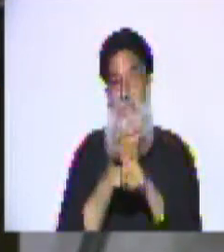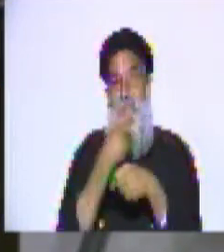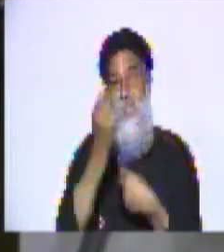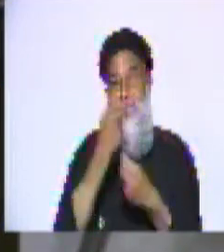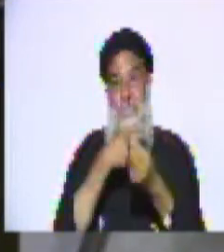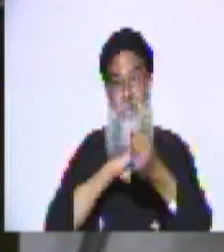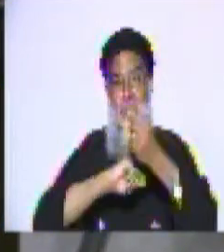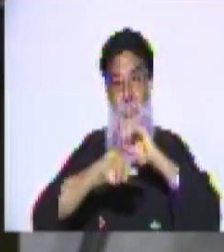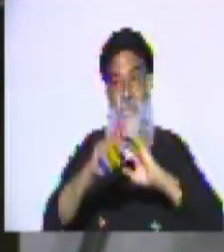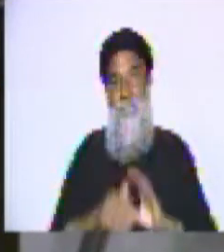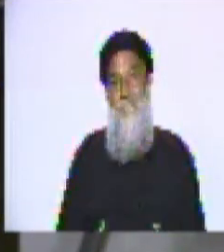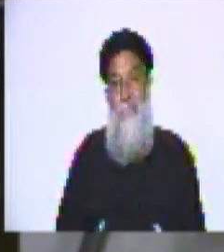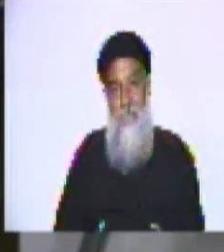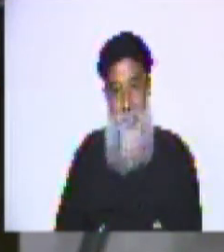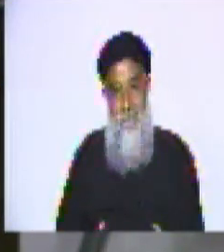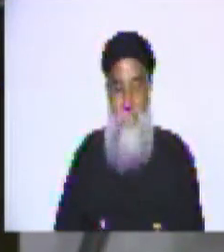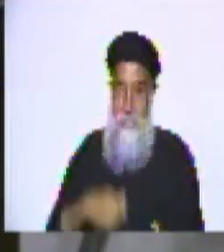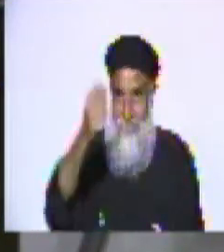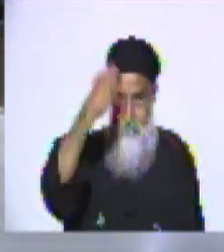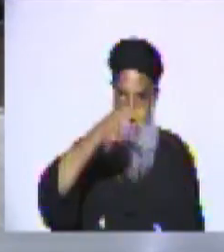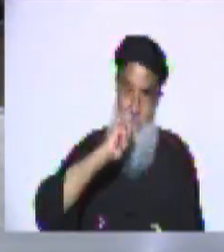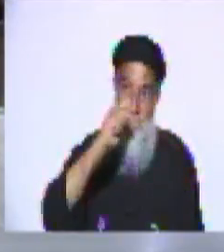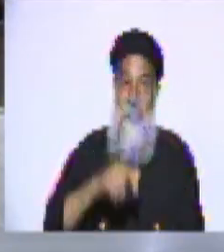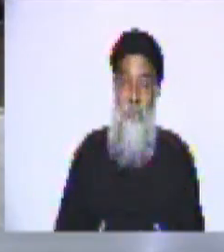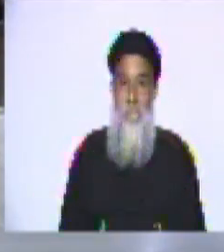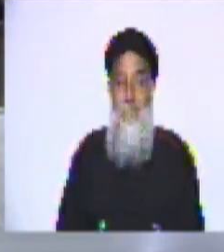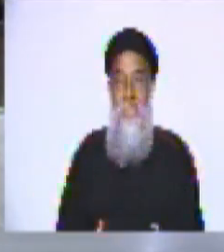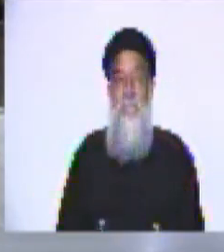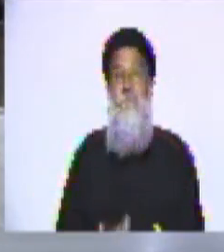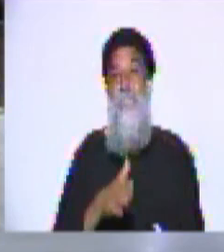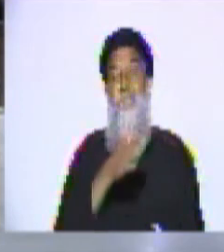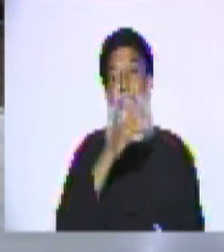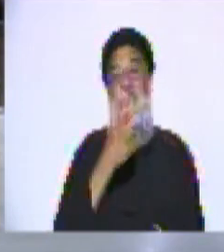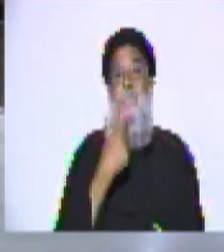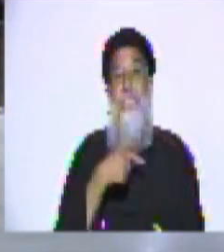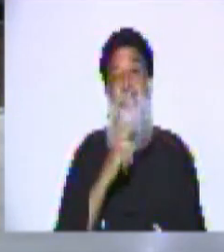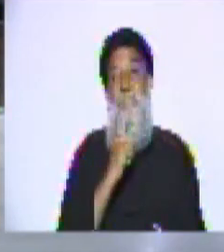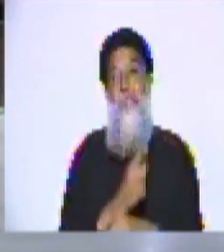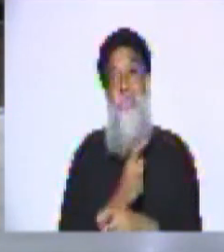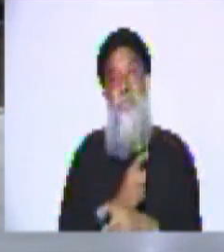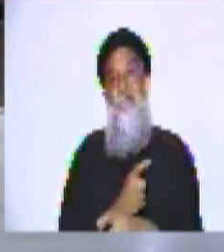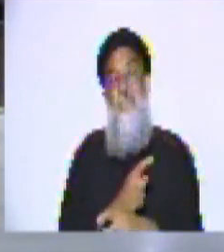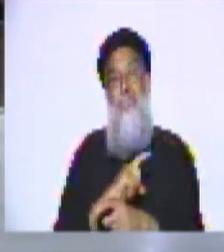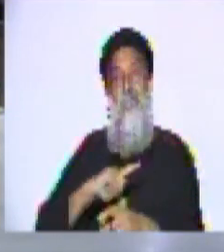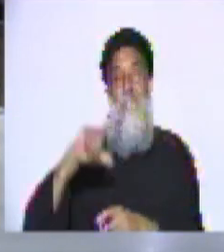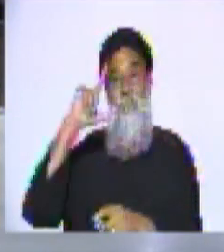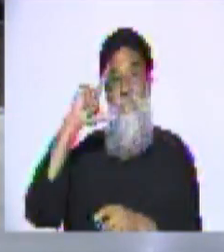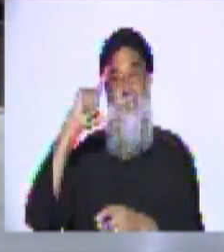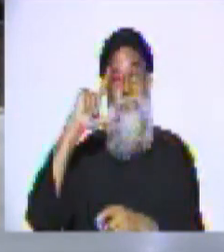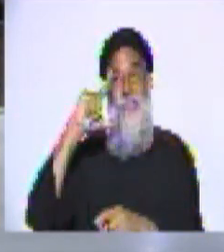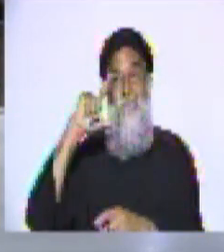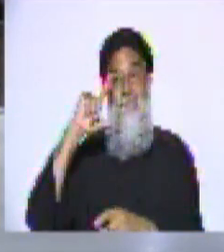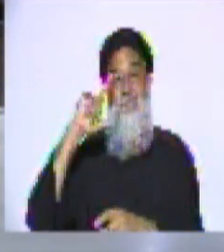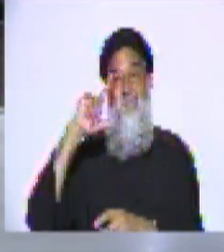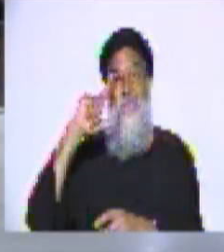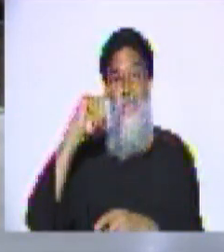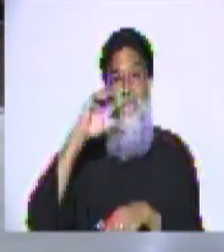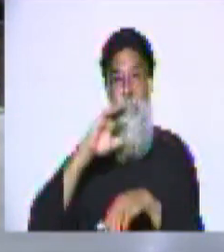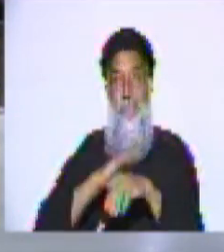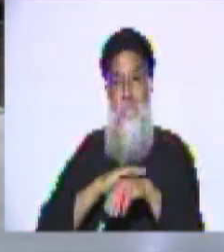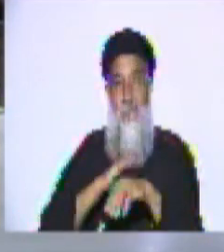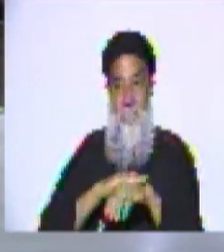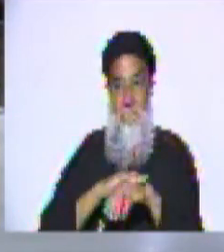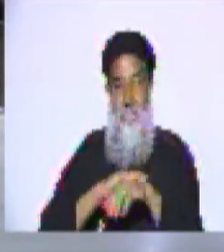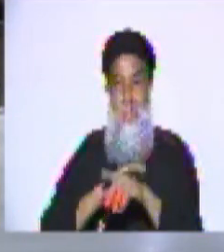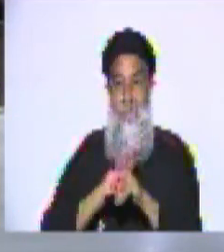وارسلوا. الاباء الرسل احبوا سيد المسيح محبة عظيمة جدا، يعني عشان كده قدروا ان هم يخدموا، قدروا ان